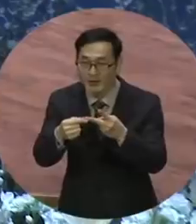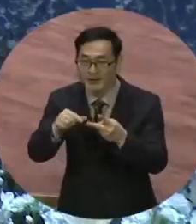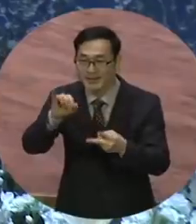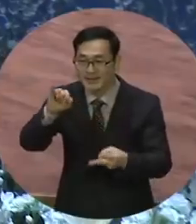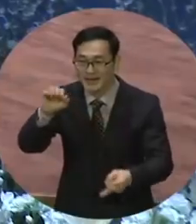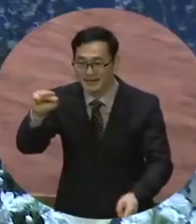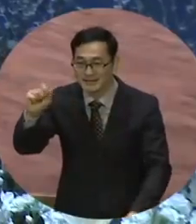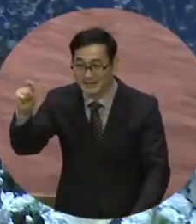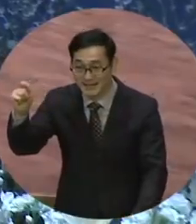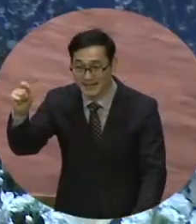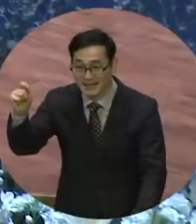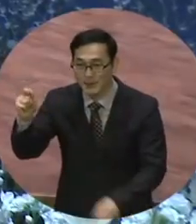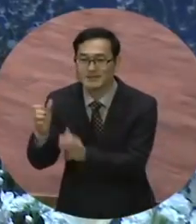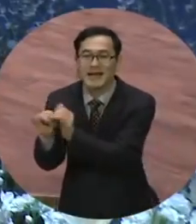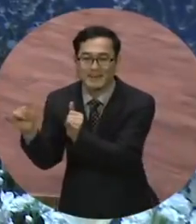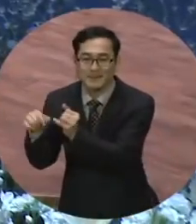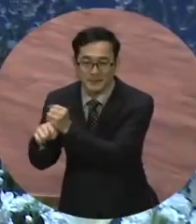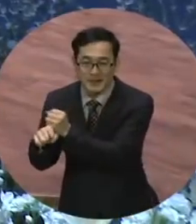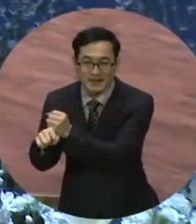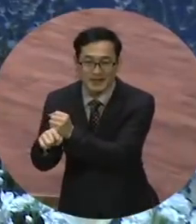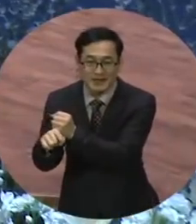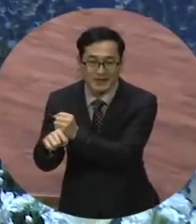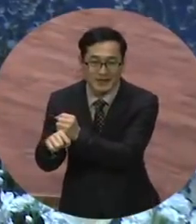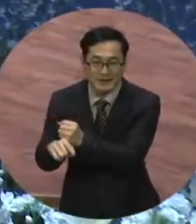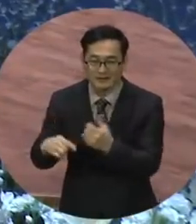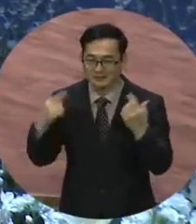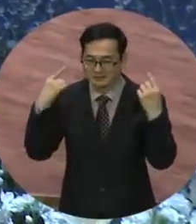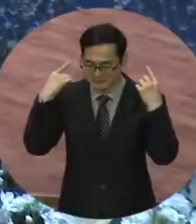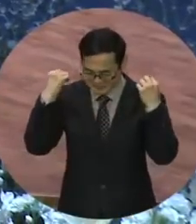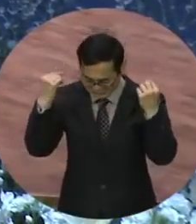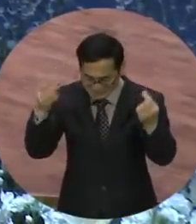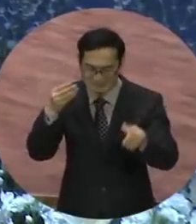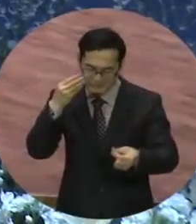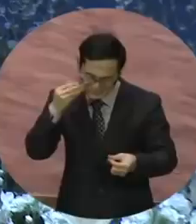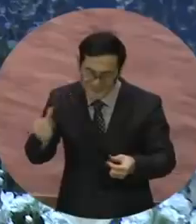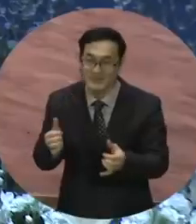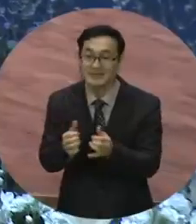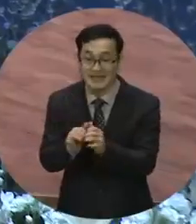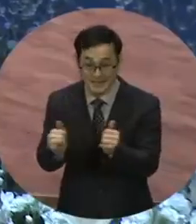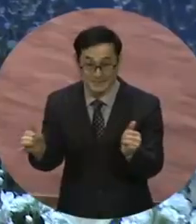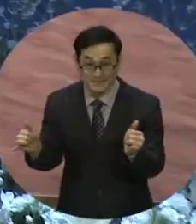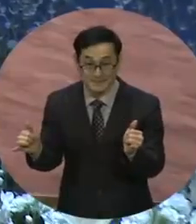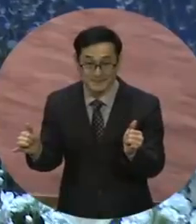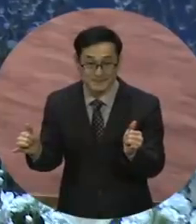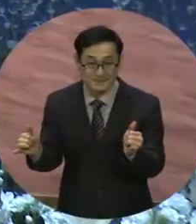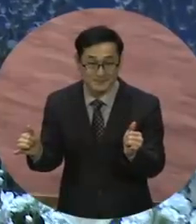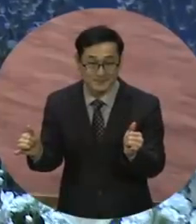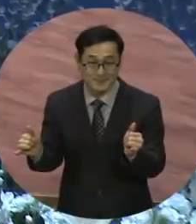무난이스트, 무난이스트. 무슨 말입니까? 무난을 추구하는 사람.